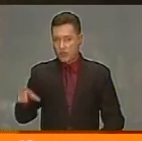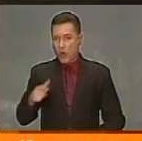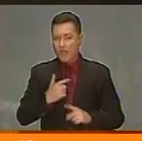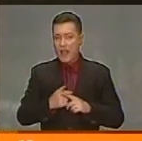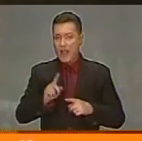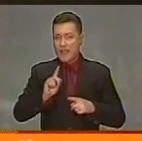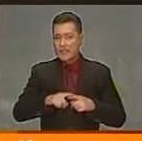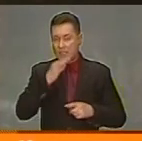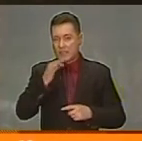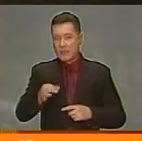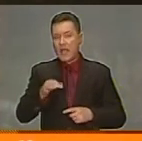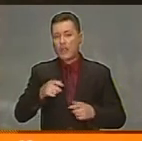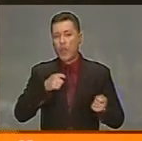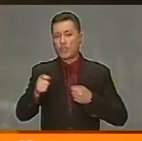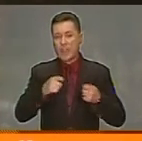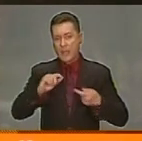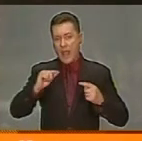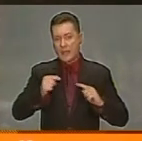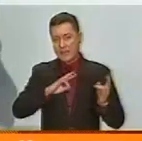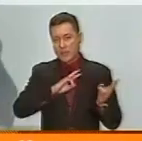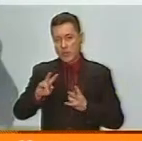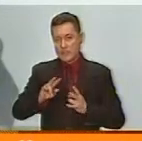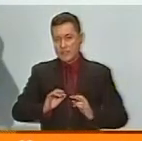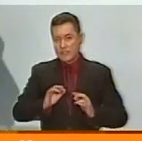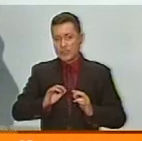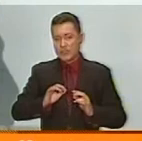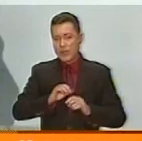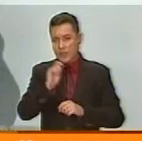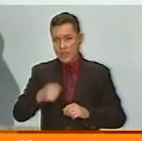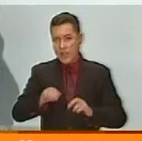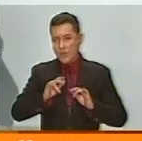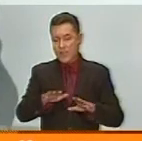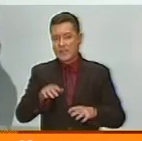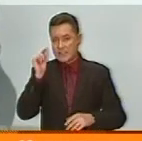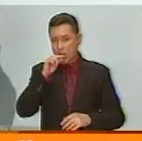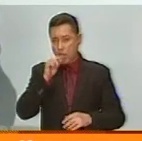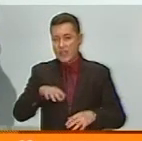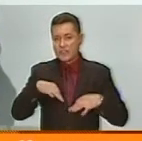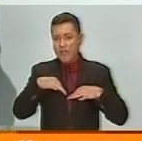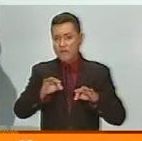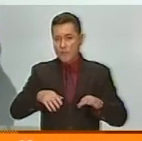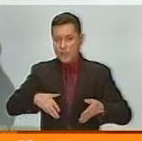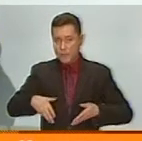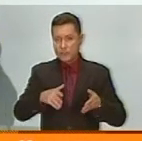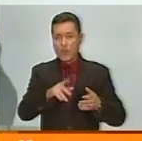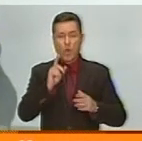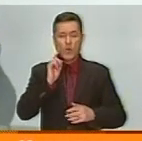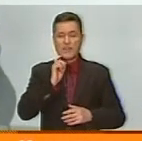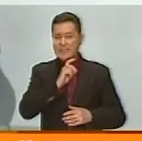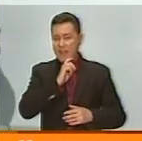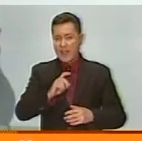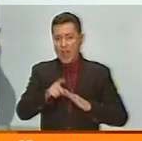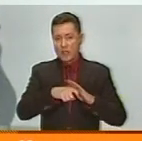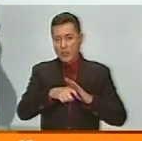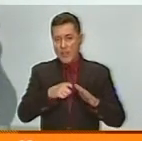визнали навіть у штабі антитерористичної операції. На Луганщині на автомобільному шляху Сєвєродонецьк-Новоайдар